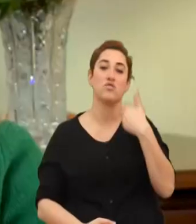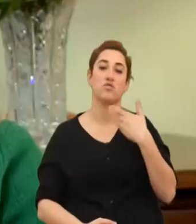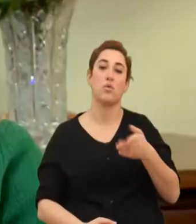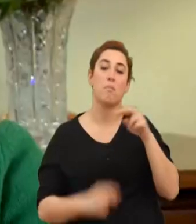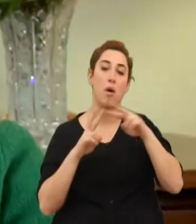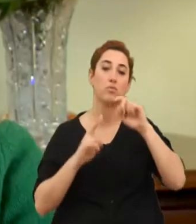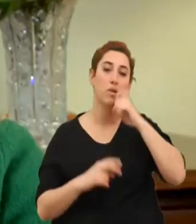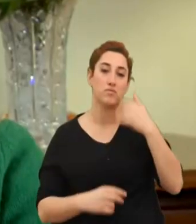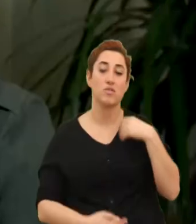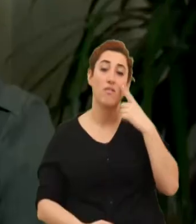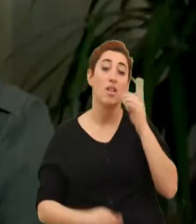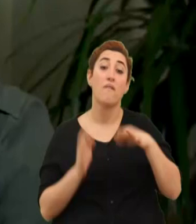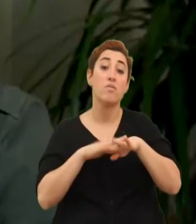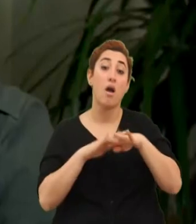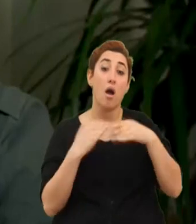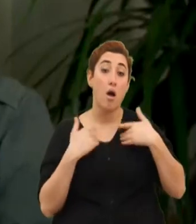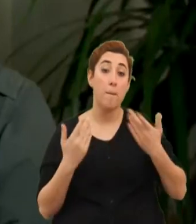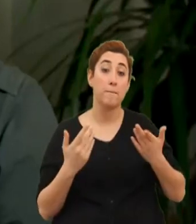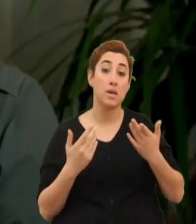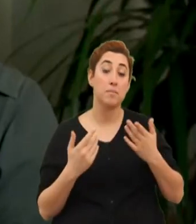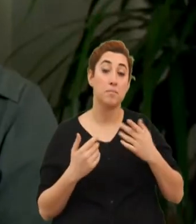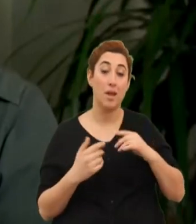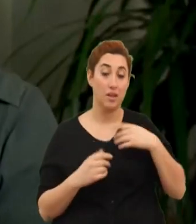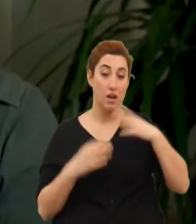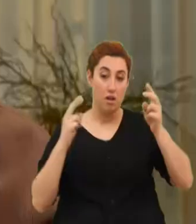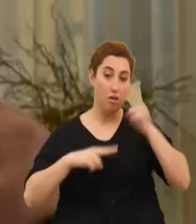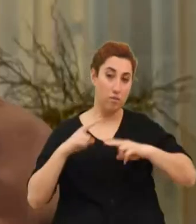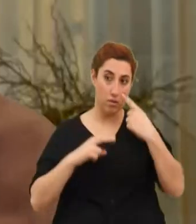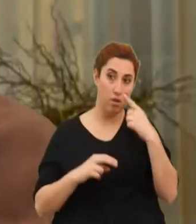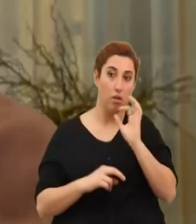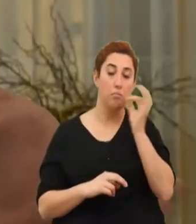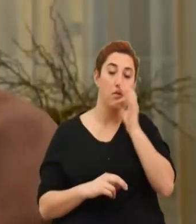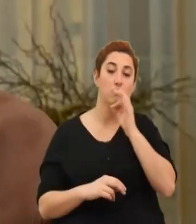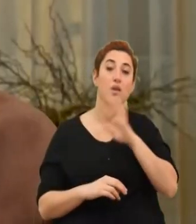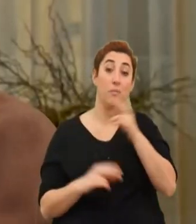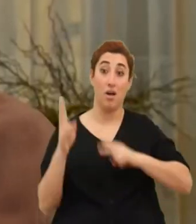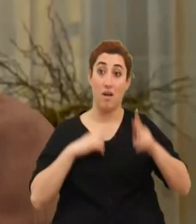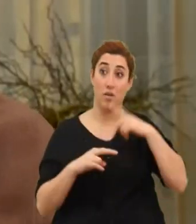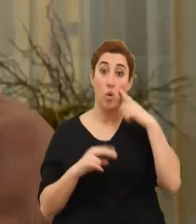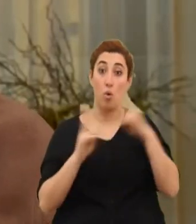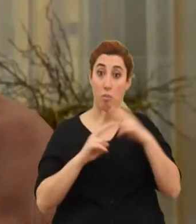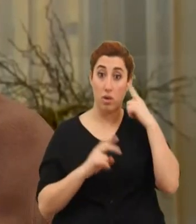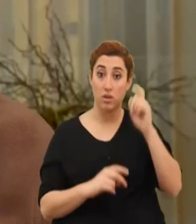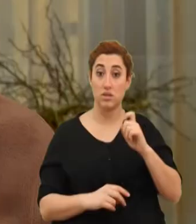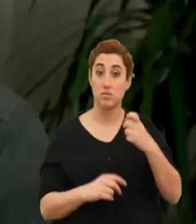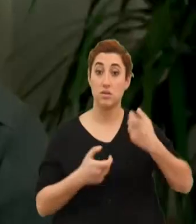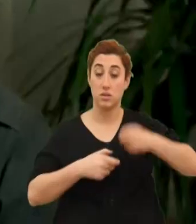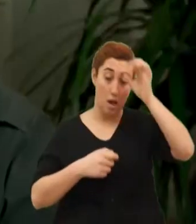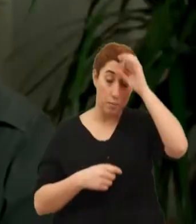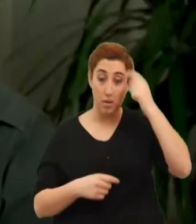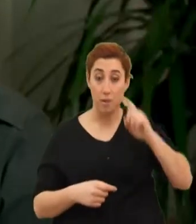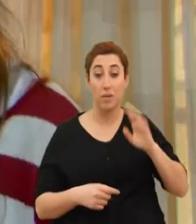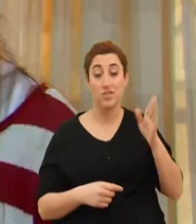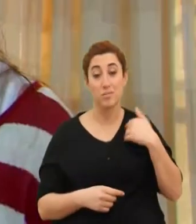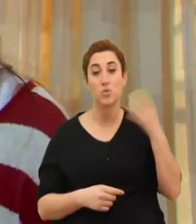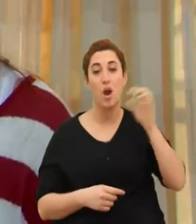oradan Mahmut amcacığım. Vallahi ne yapayım ya? Resmi kıyafeti vardı sanki. Oğlum her resmi kıyafet polis mi ya? Zabıta mı ya?